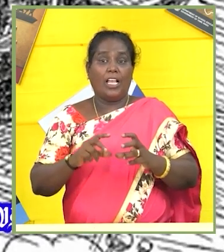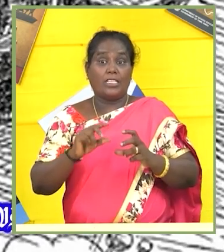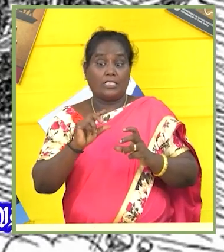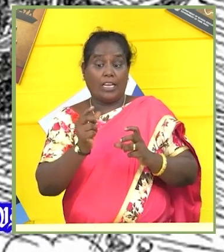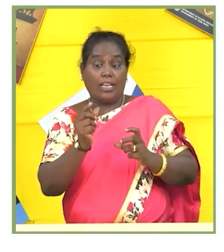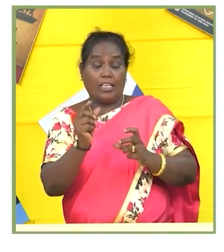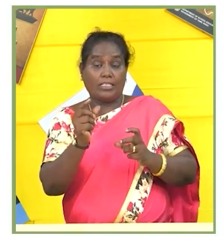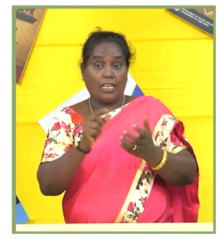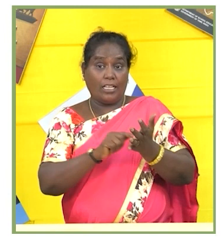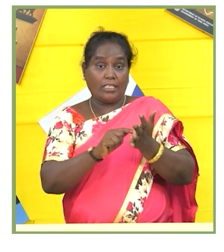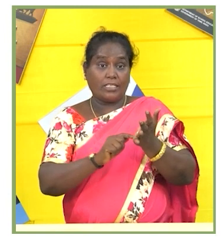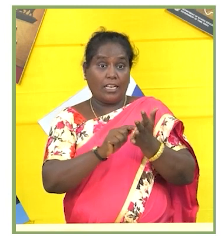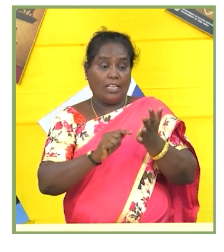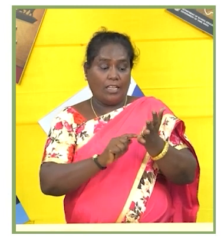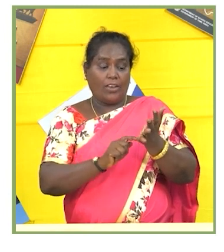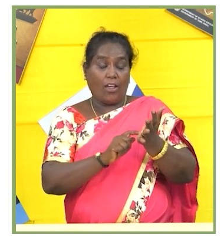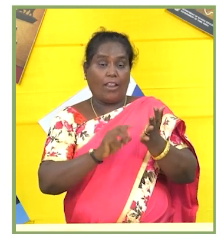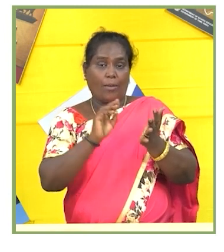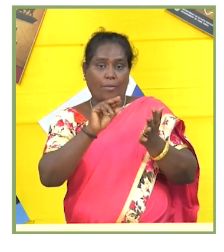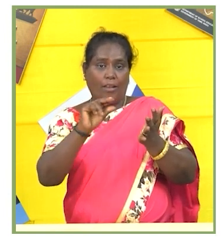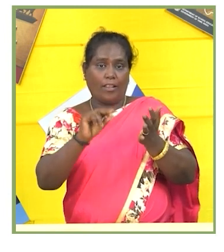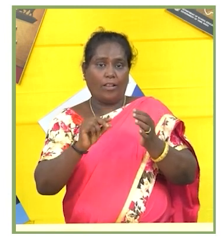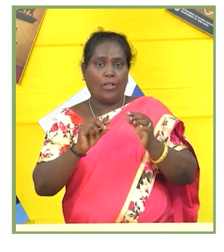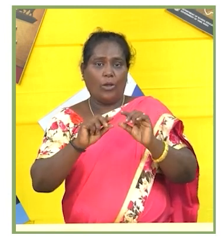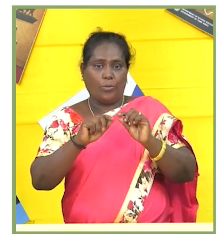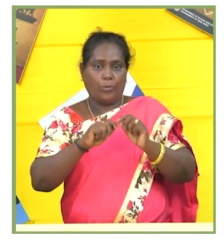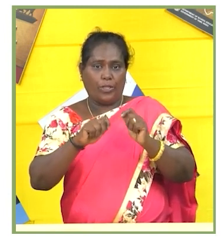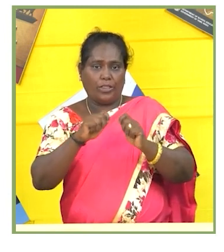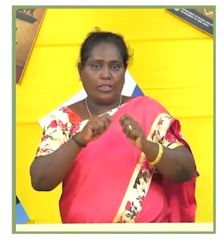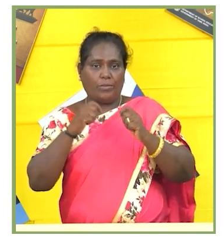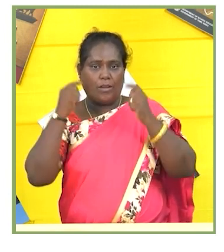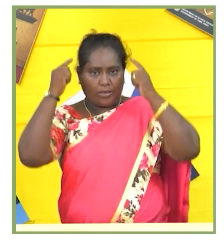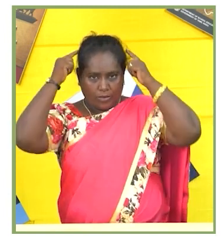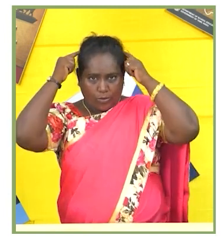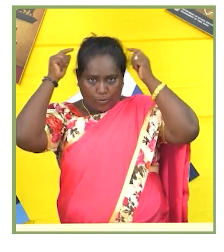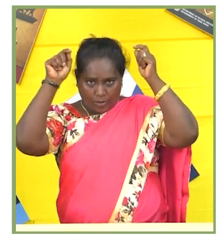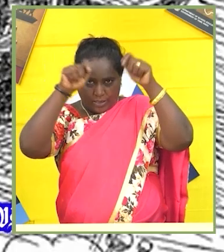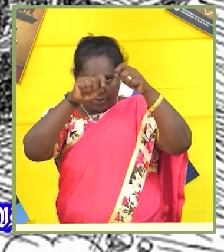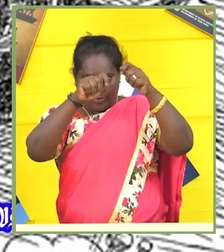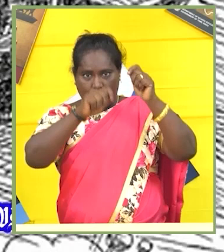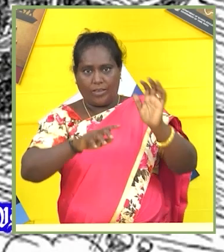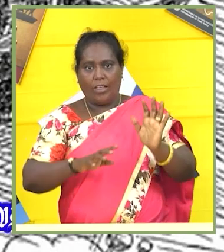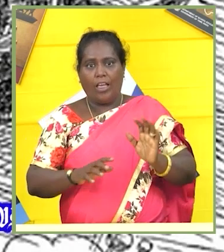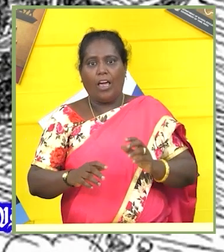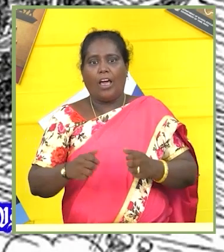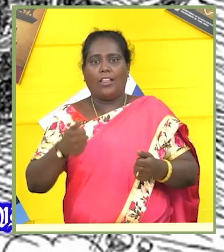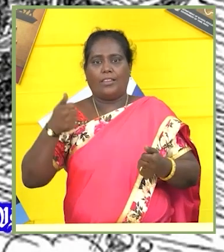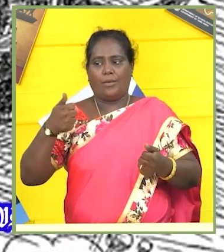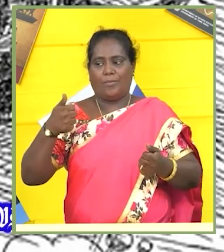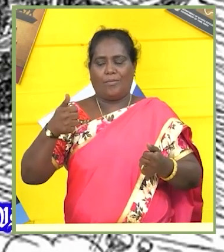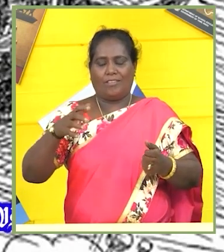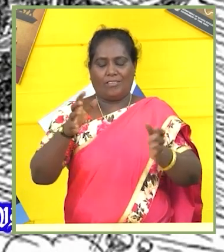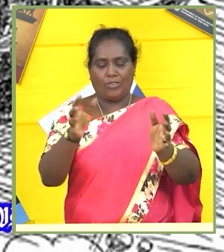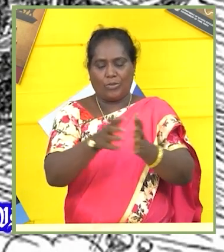தற்போதும் உள்ளது. அக்காலத்தில் புழங்கி கொண்டிருந்த சல்லி நாணயங்களை துணியில் முடிந்து மாட்டின் கொம்புகளில்